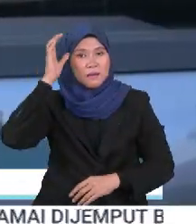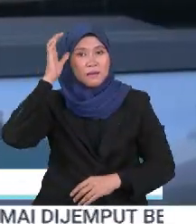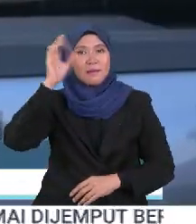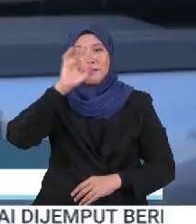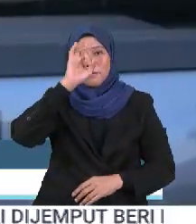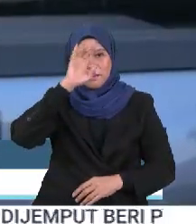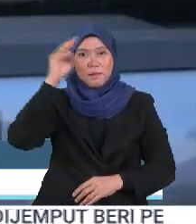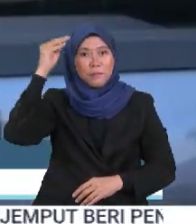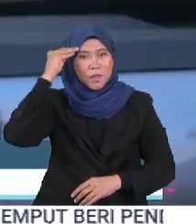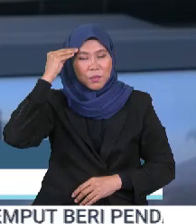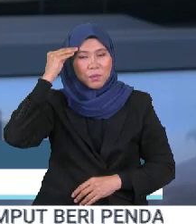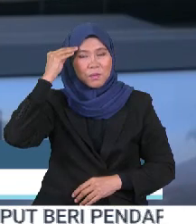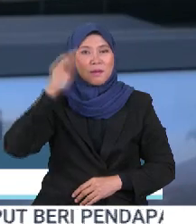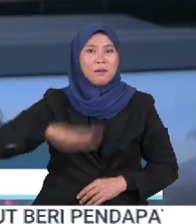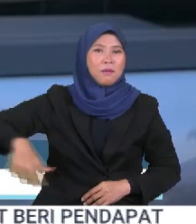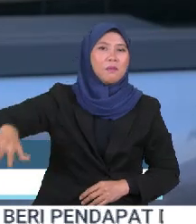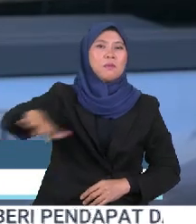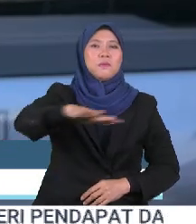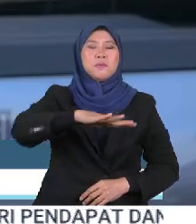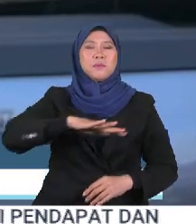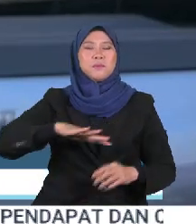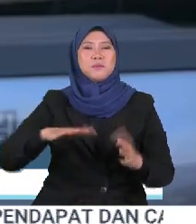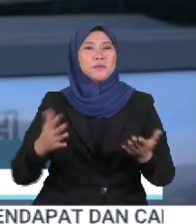bangsa India, bangsa Melayu semua